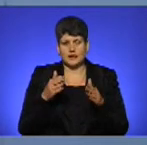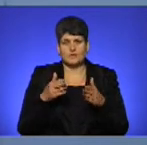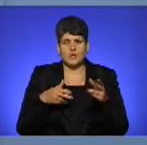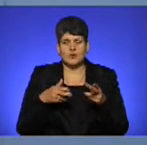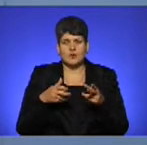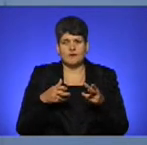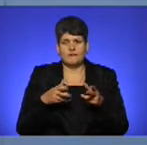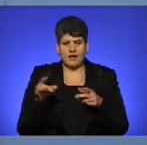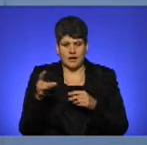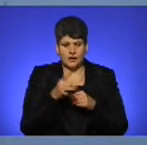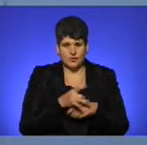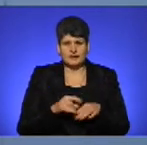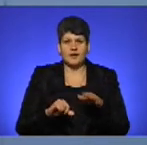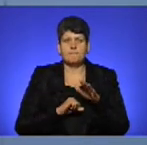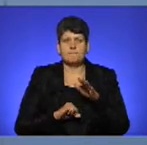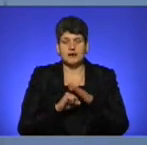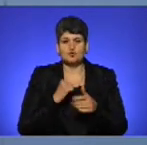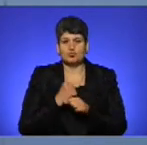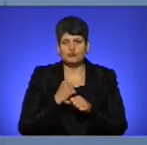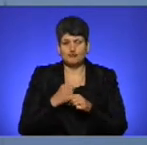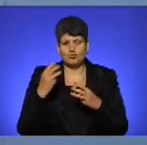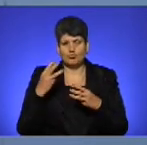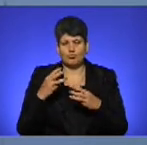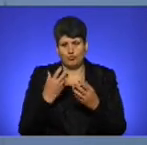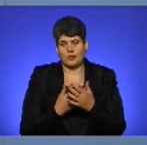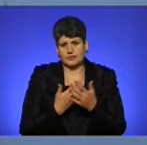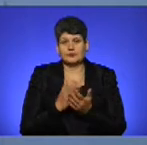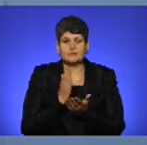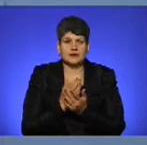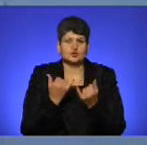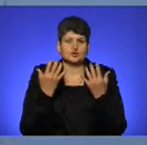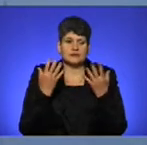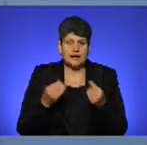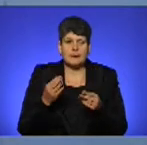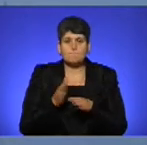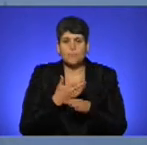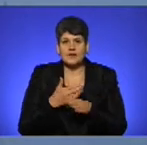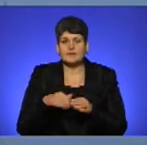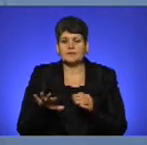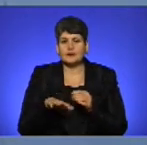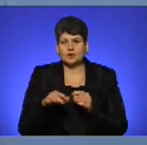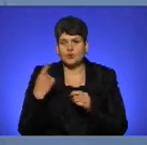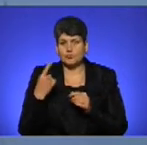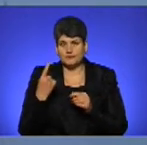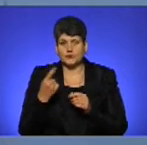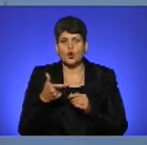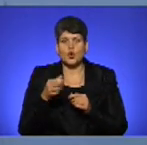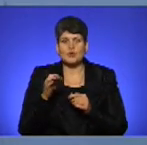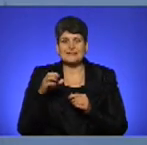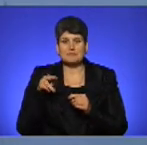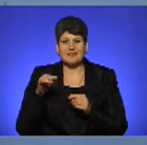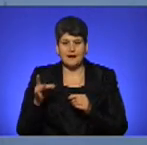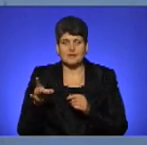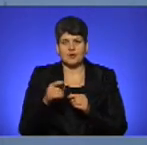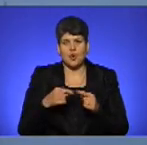районів. Базовою робочою моделлю на сьогоднішній день є поділ території області відповідно до госпітальних округів. На сьогоднішній